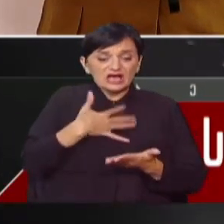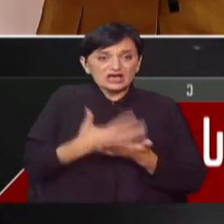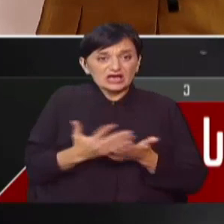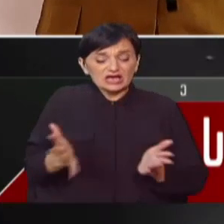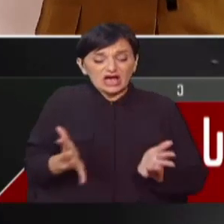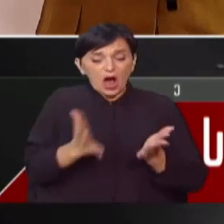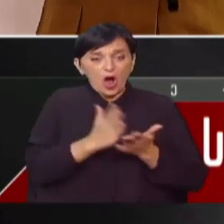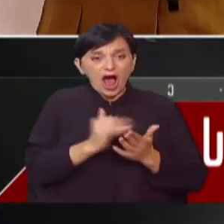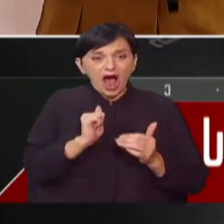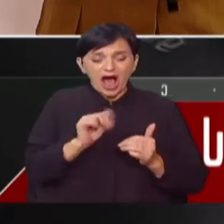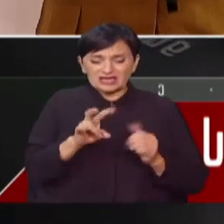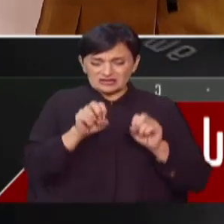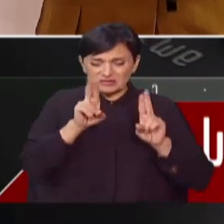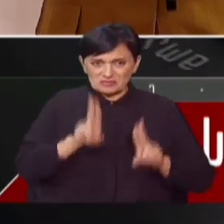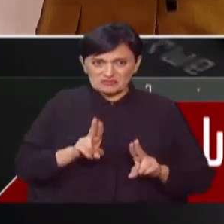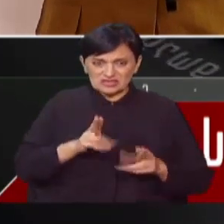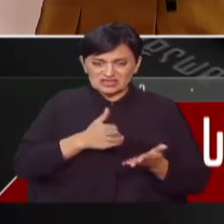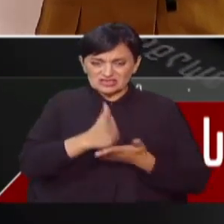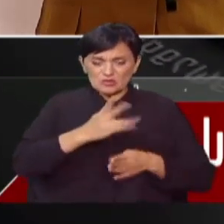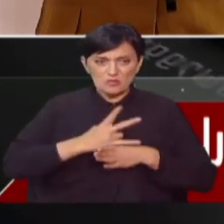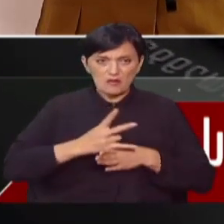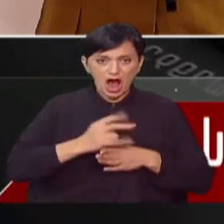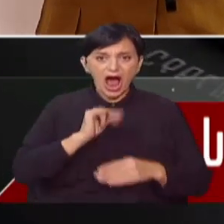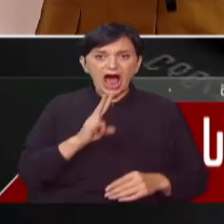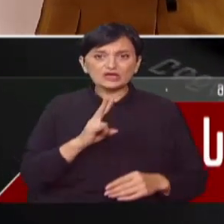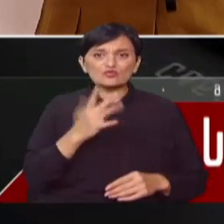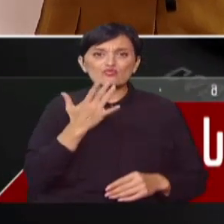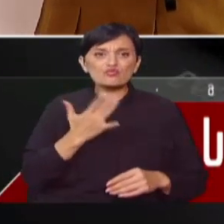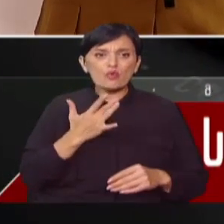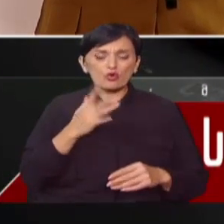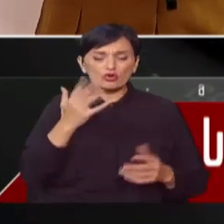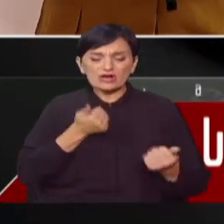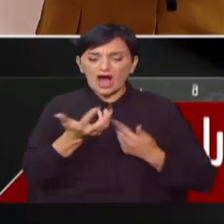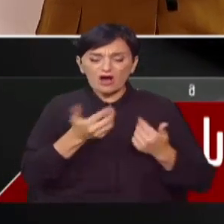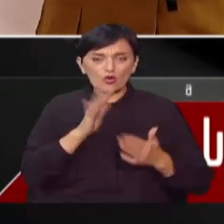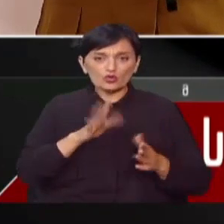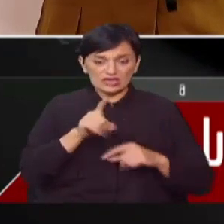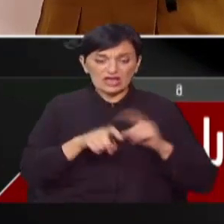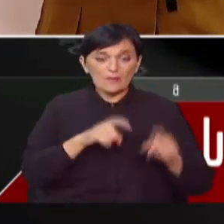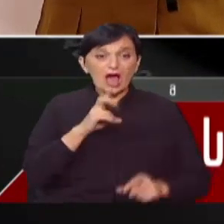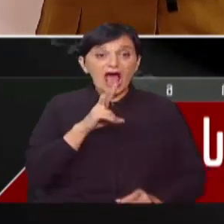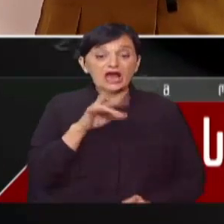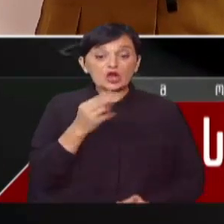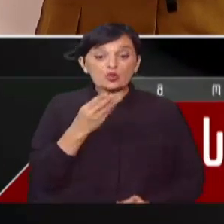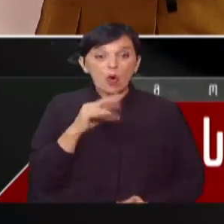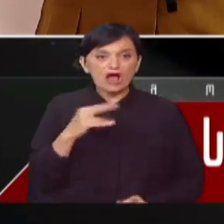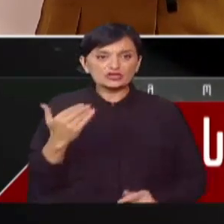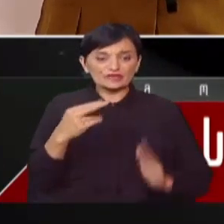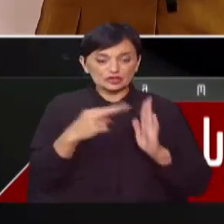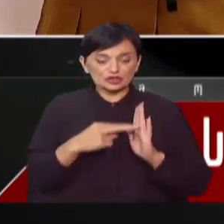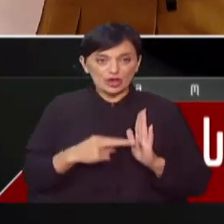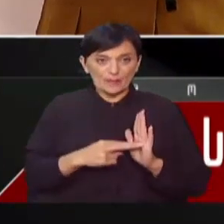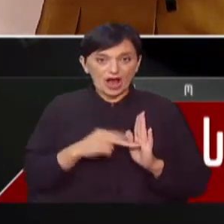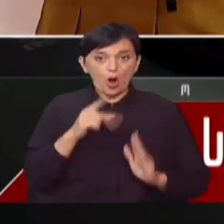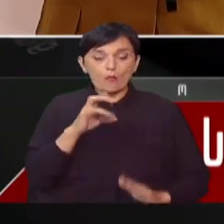არის ან მიზანმიმართული მავნებლობა, ან პოლიტიკურად გაუთვლელი ნაბიჯი. ბექალი ილუაშვილის ამ შეფასებას უპასუხა